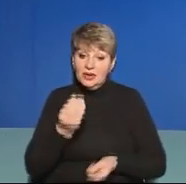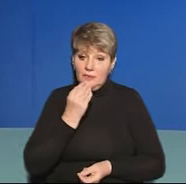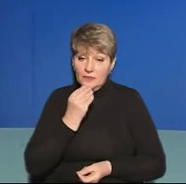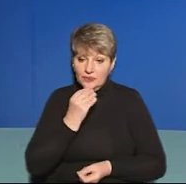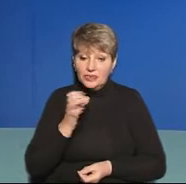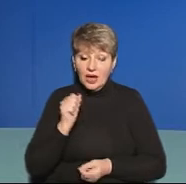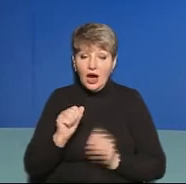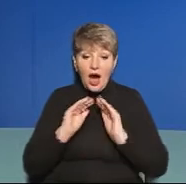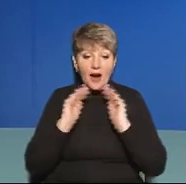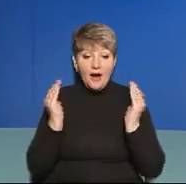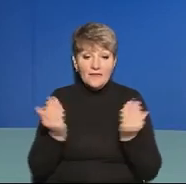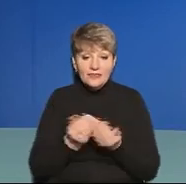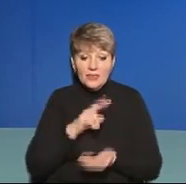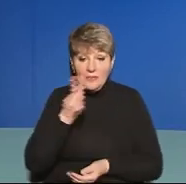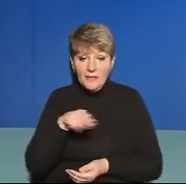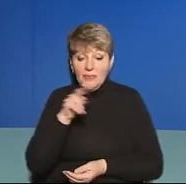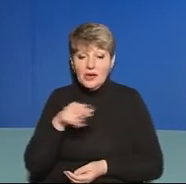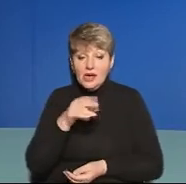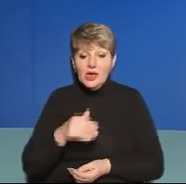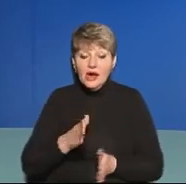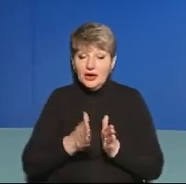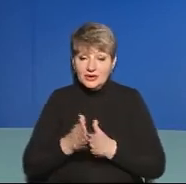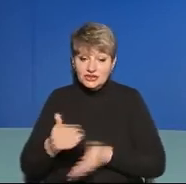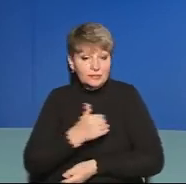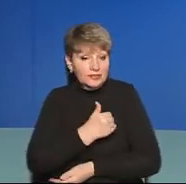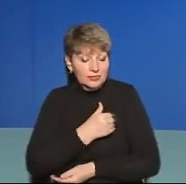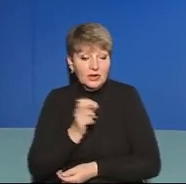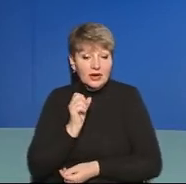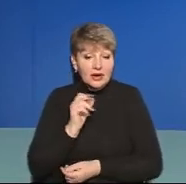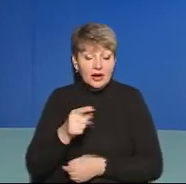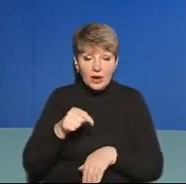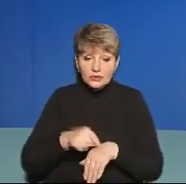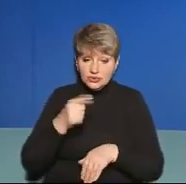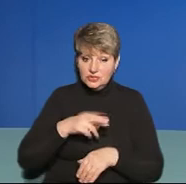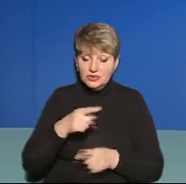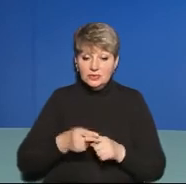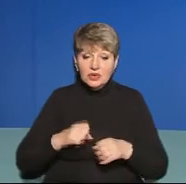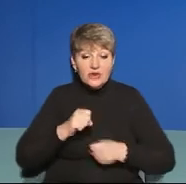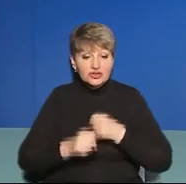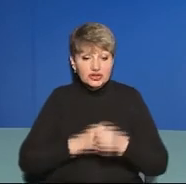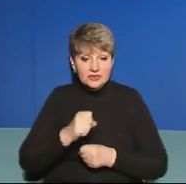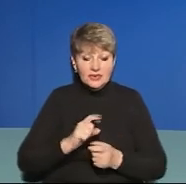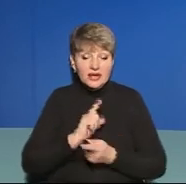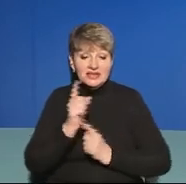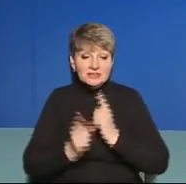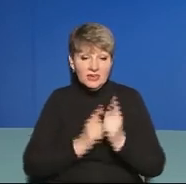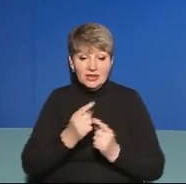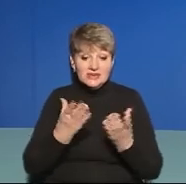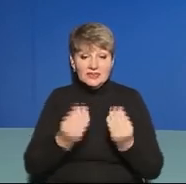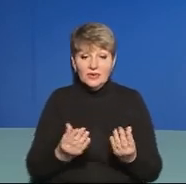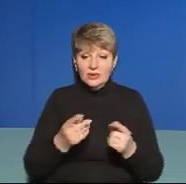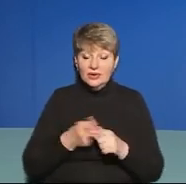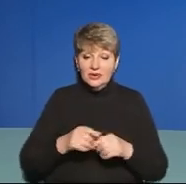в тераріумах – режим температури. Як реагують тварини на зміну світлового дня та чи зменшилася